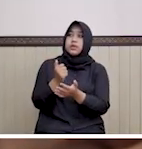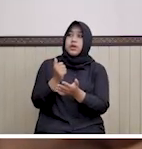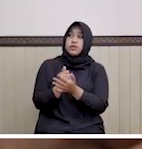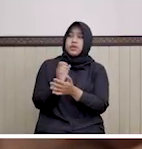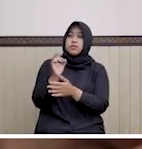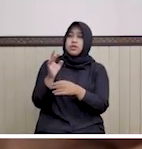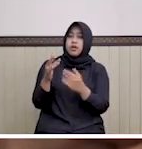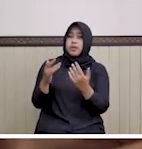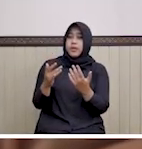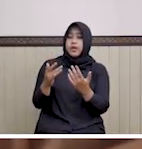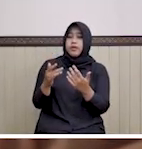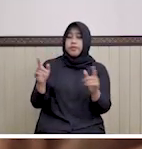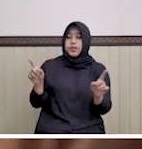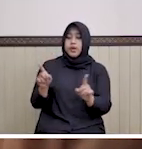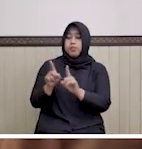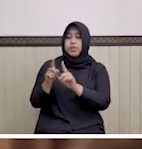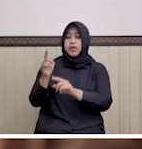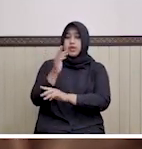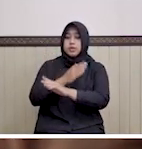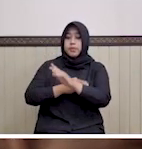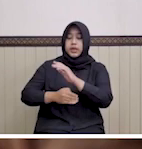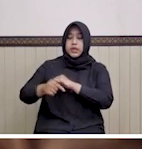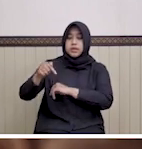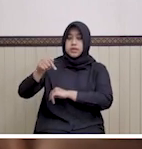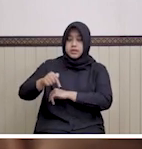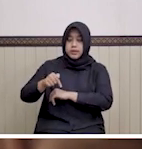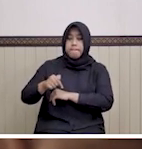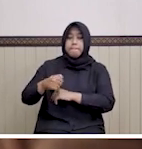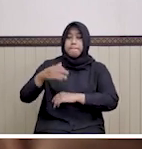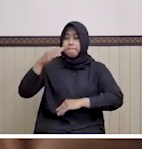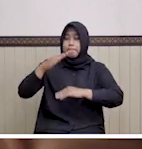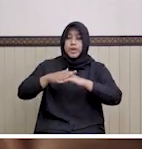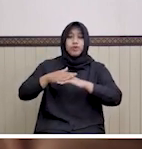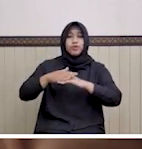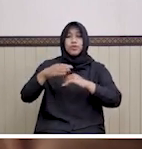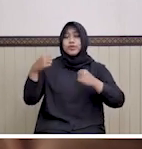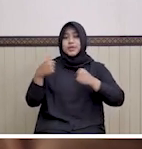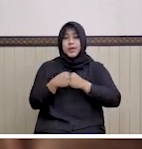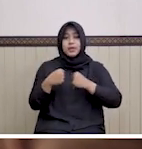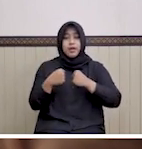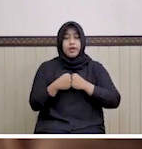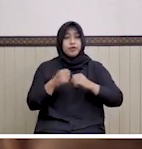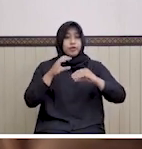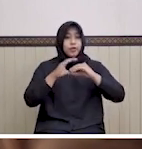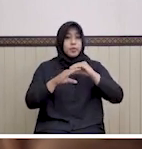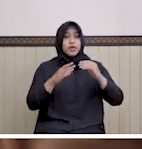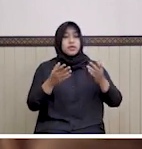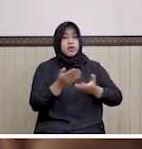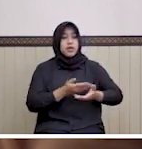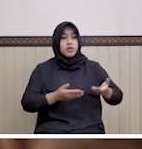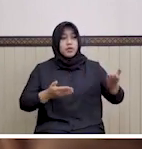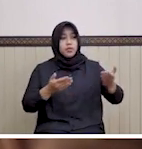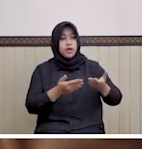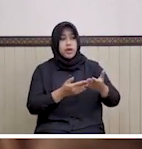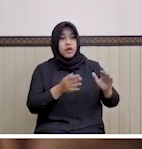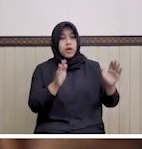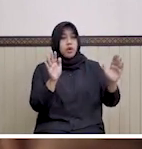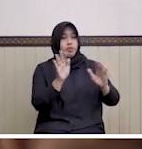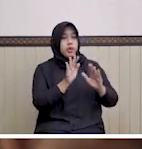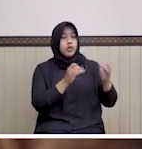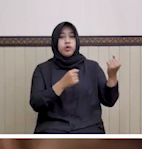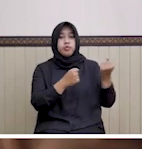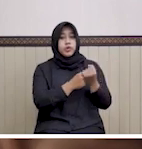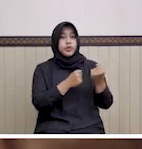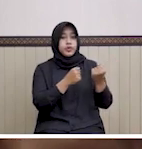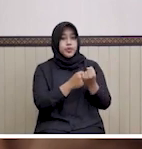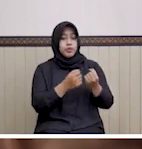selain bahwa mendampingi di Sabil difable sendiri Penuh Tantangan tadi ya komunikasi dan sebagainya lingkungannya pun belum support